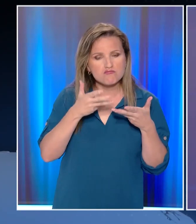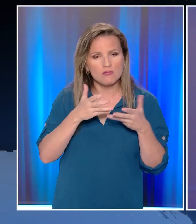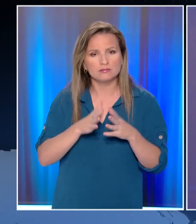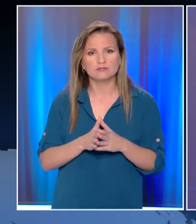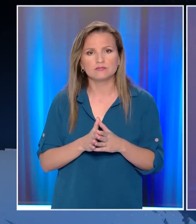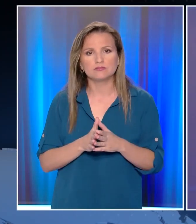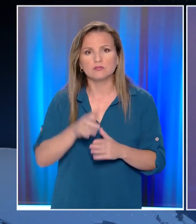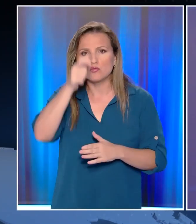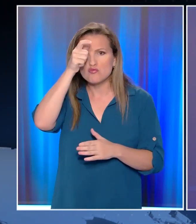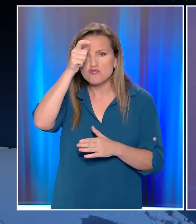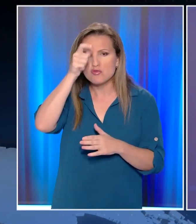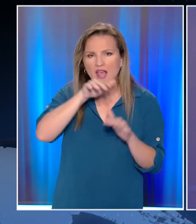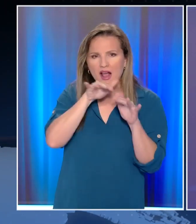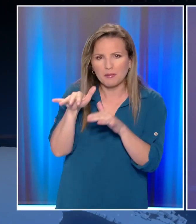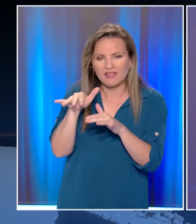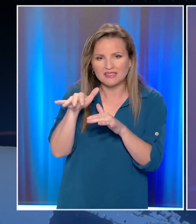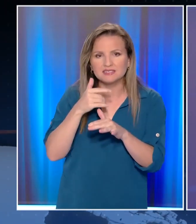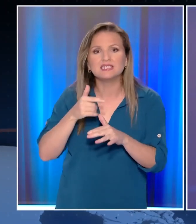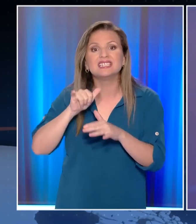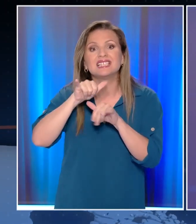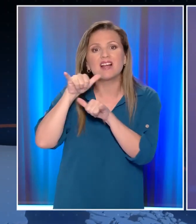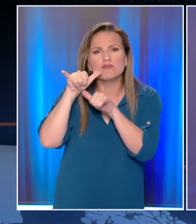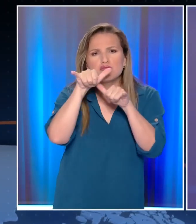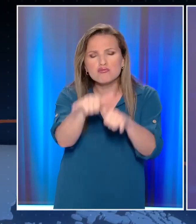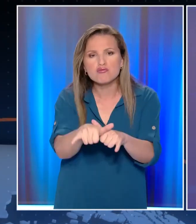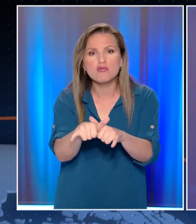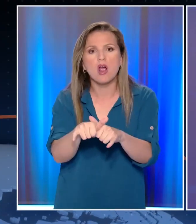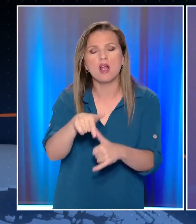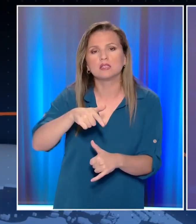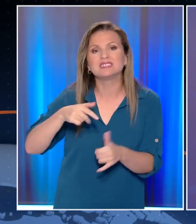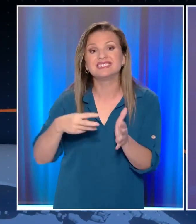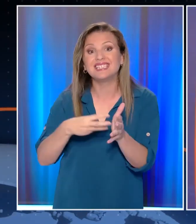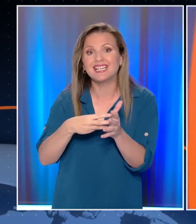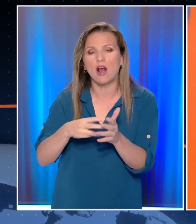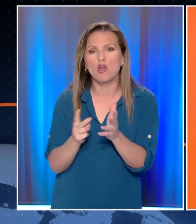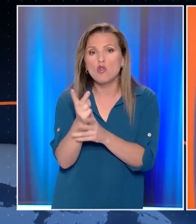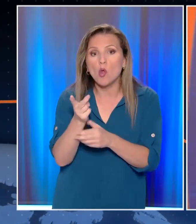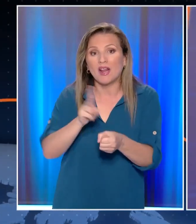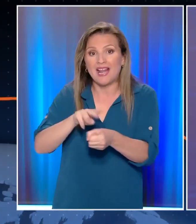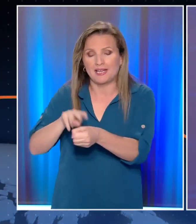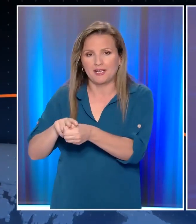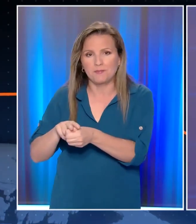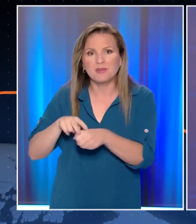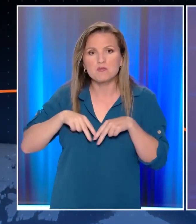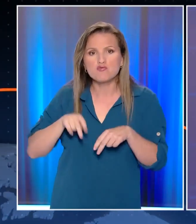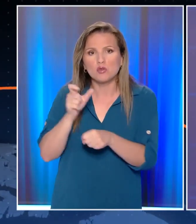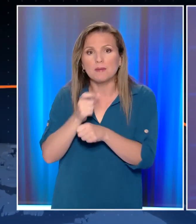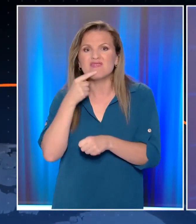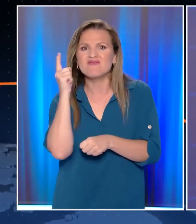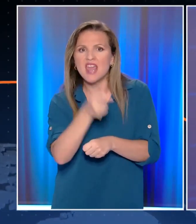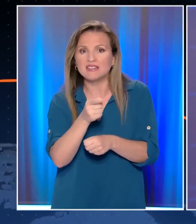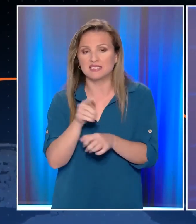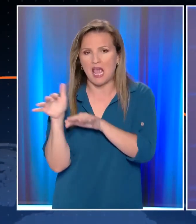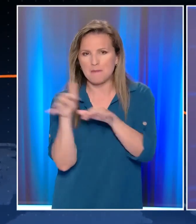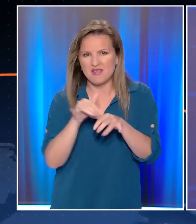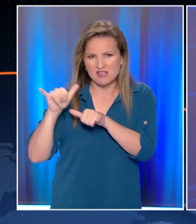αεροπορικές επιδρομές στη Συρία με 12 νεκρούς διεξήχθησαν μέσα στη νύχτα. Την ίδια ώρα ο Χουλουσί Ακάρ που διέταξε την